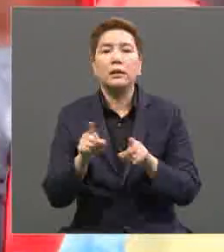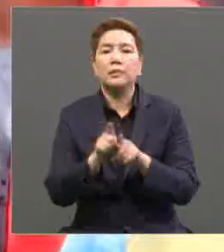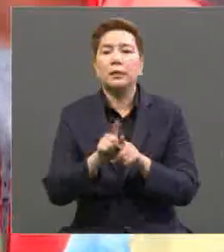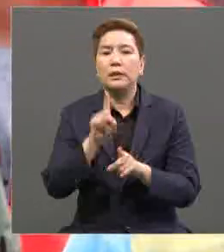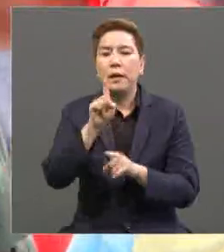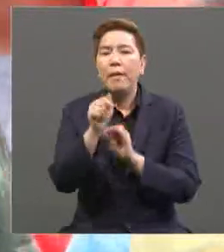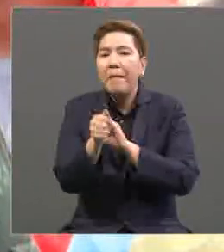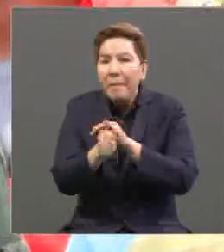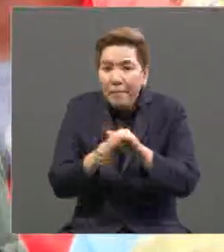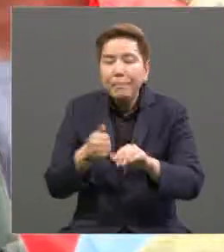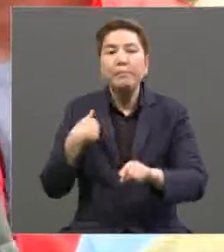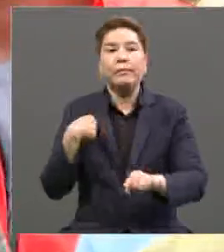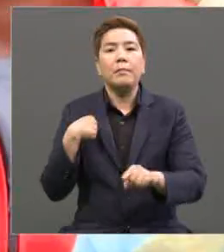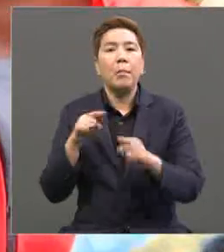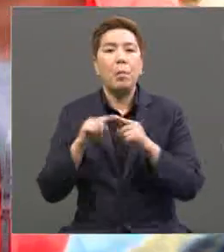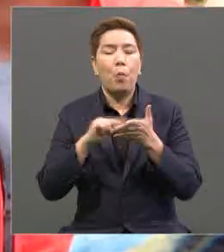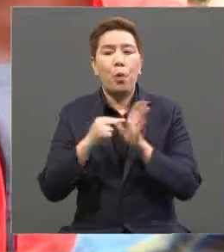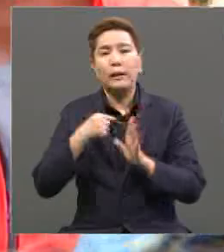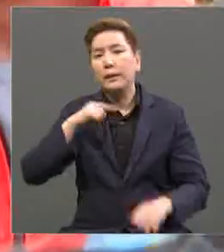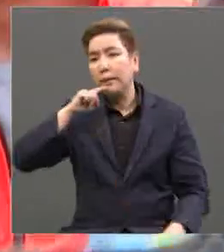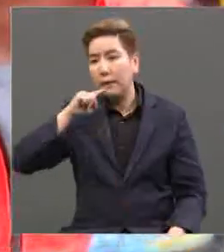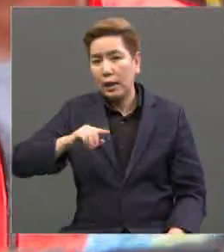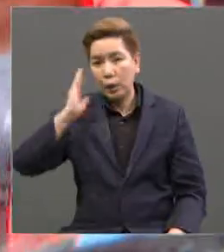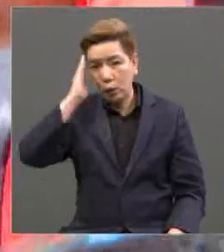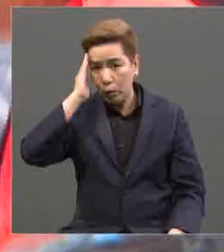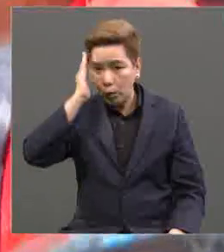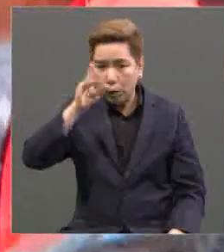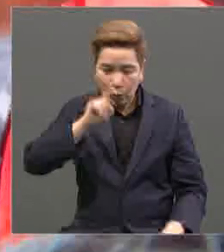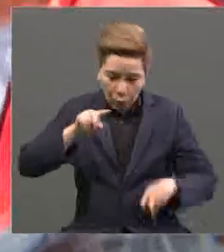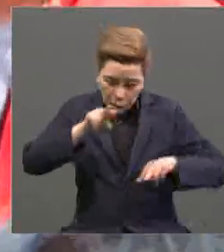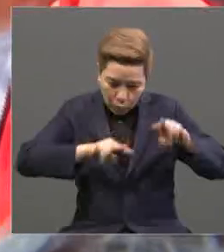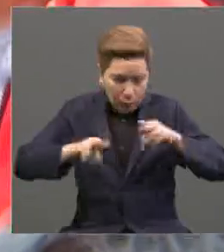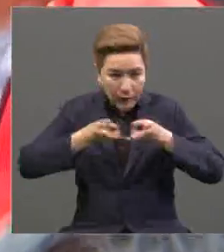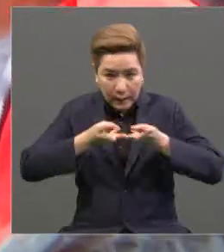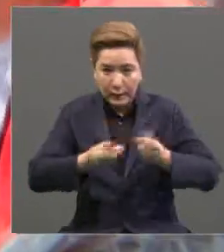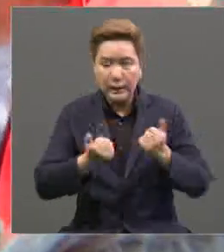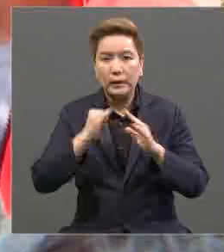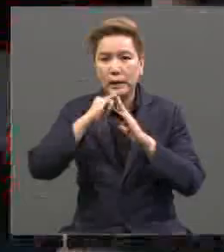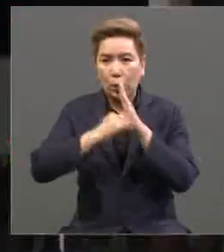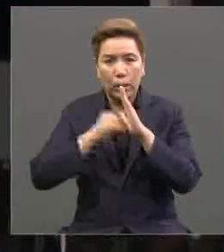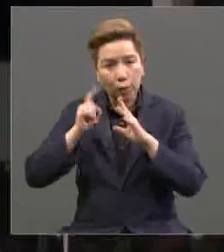บแอบกันอยู่บ้างนะครับซึ่งผมได้สั่งการว่าหลังจากนี้ไปให้ตรวจสอบในทุกจังหวัด